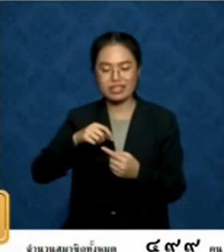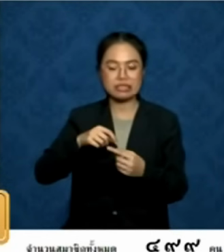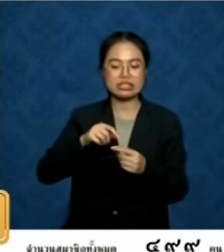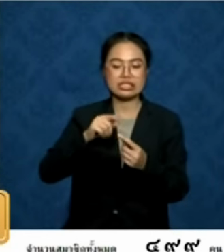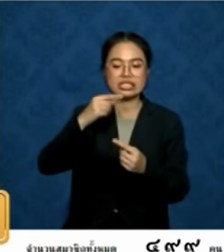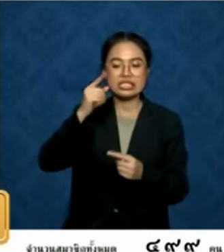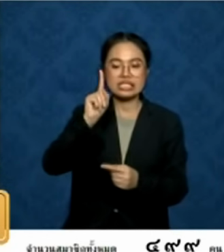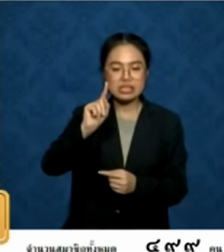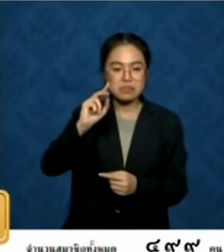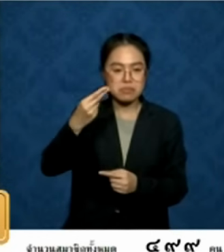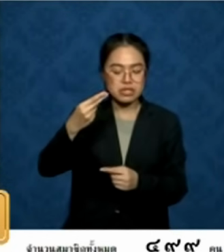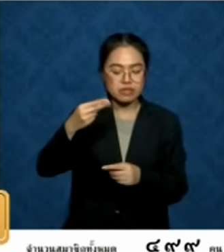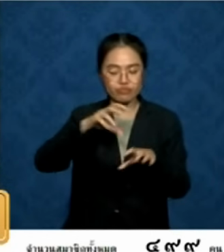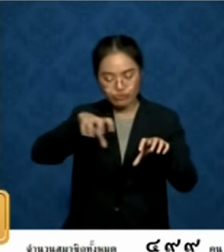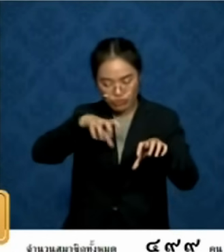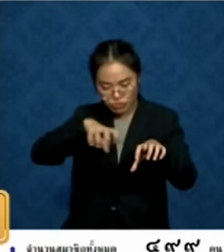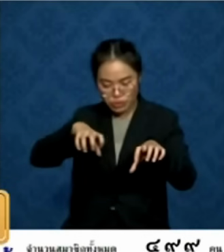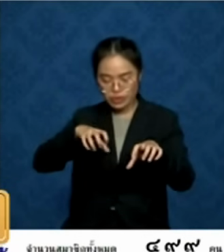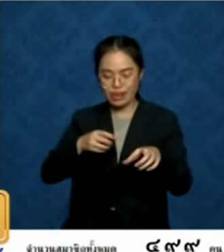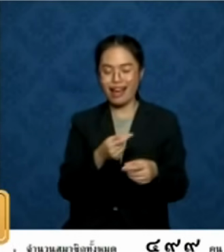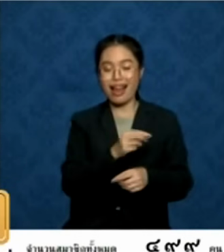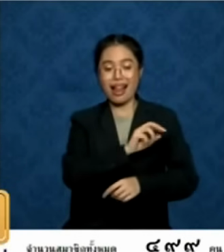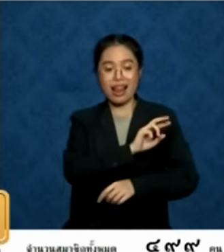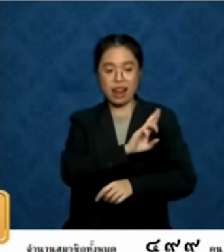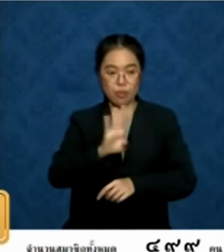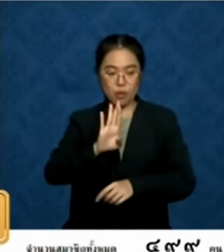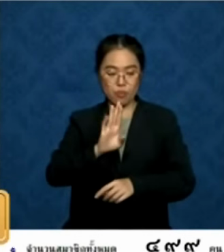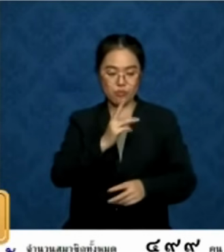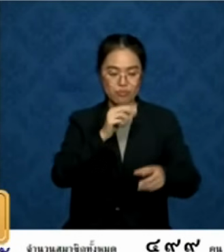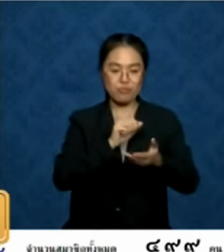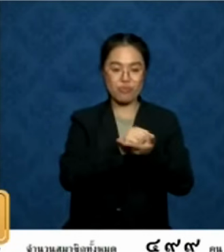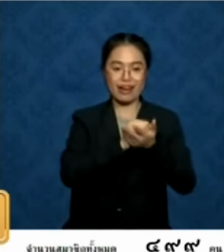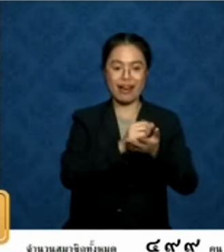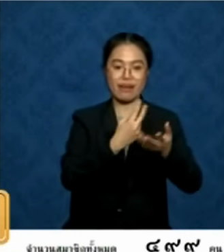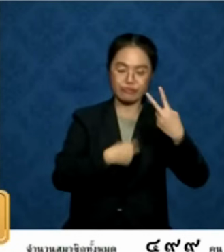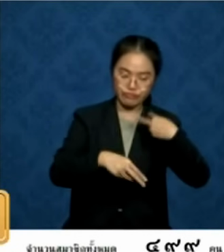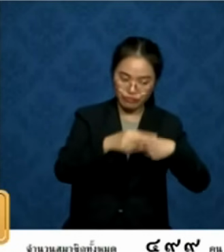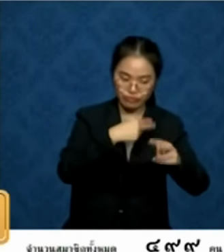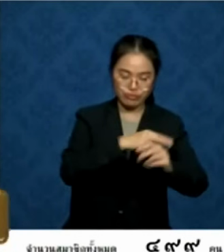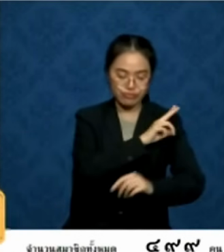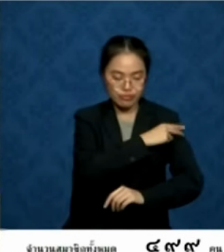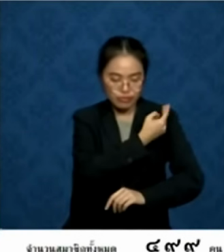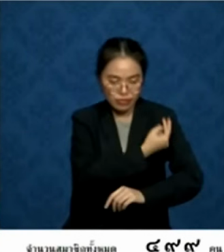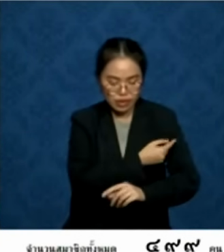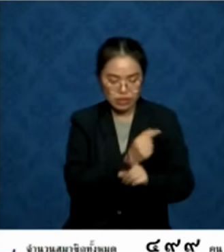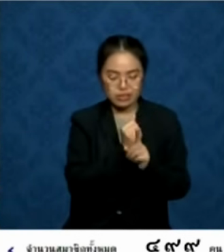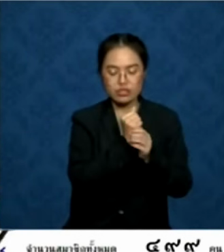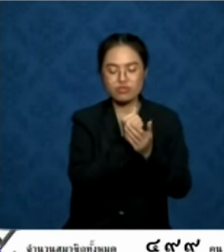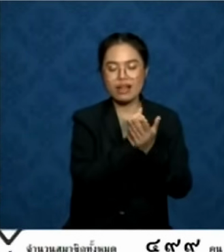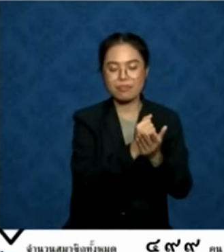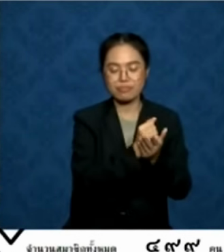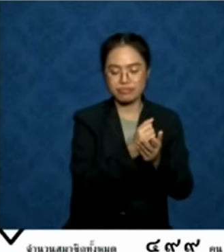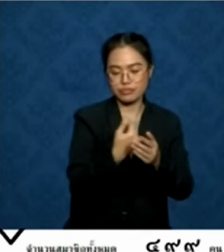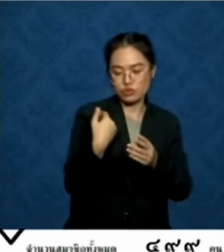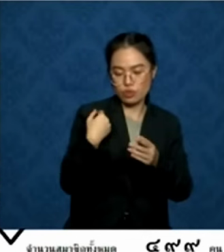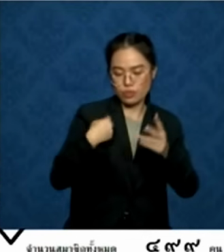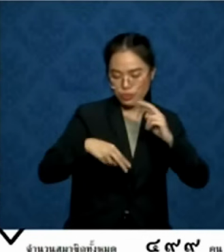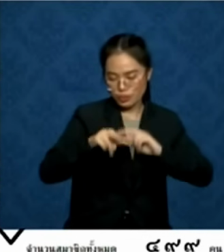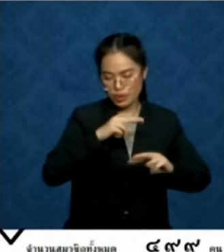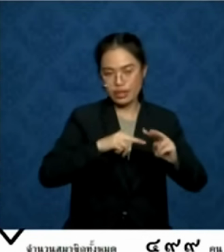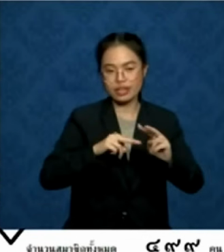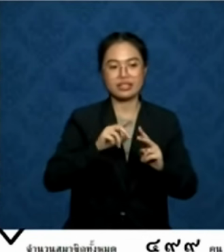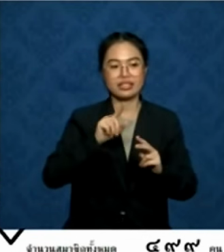สู่ระบบบริการสุขภาพตามมาตรฐานและได้รับการดูแลที่เหมาะสมไม่น้อยกว่า